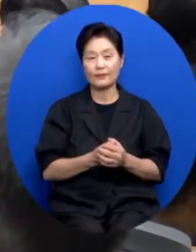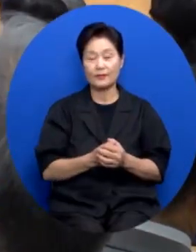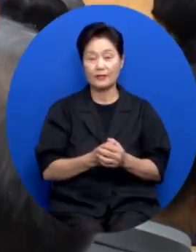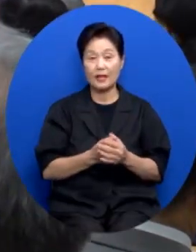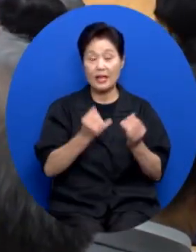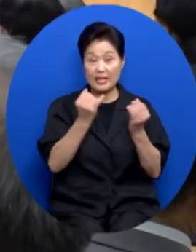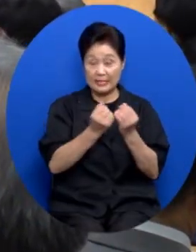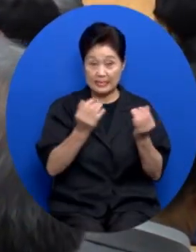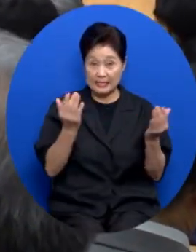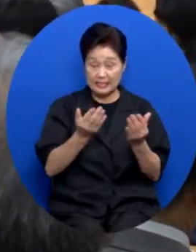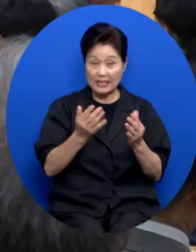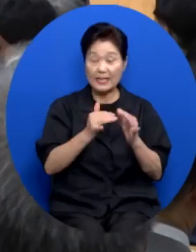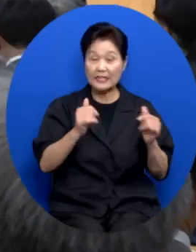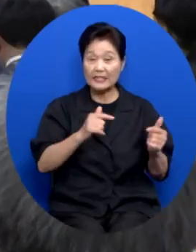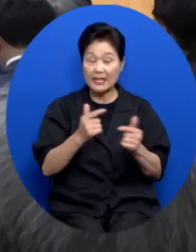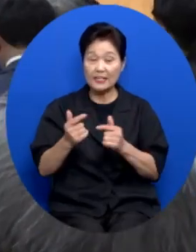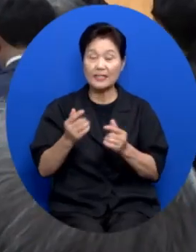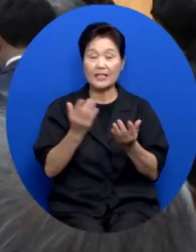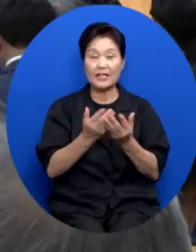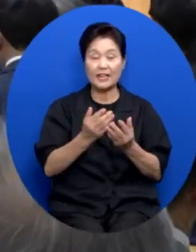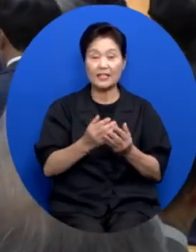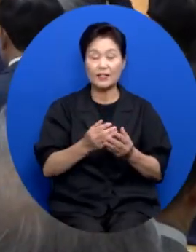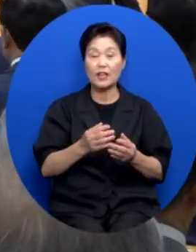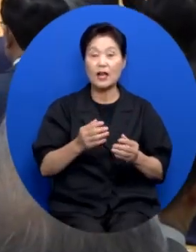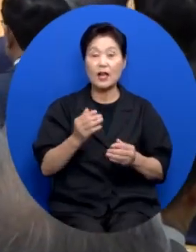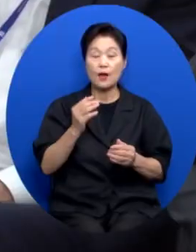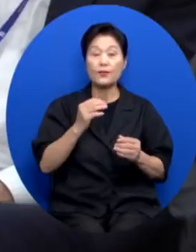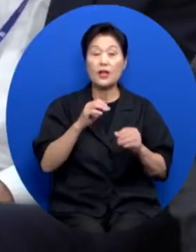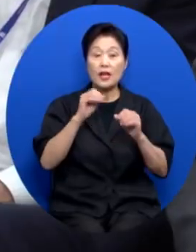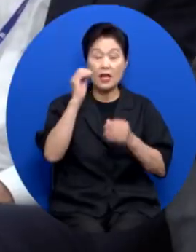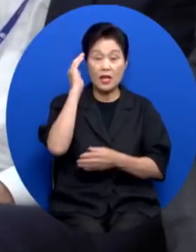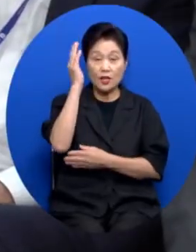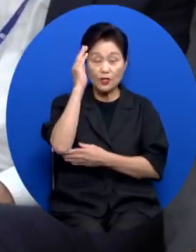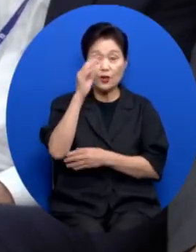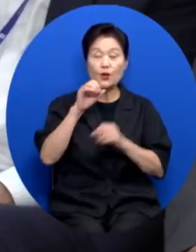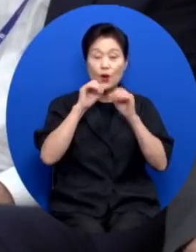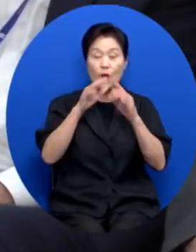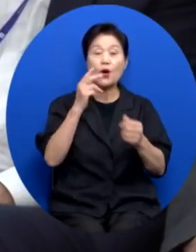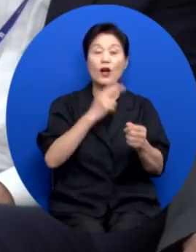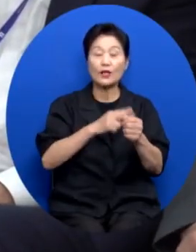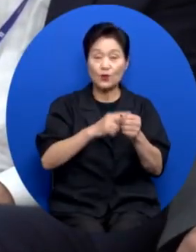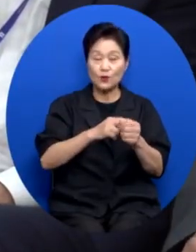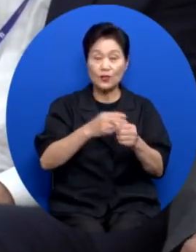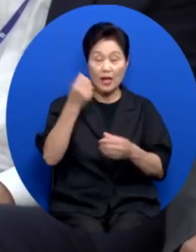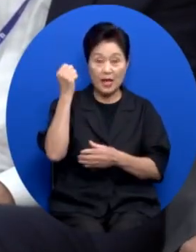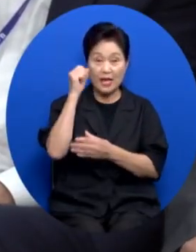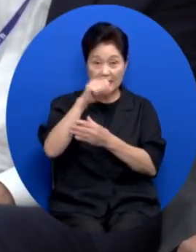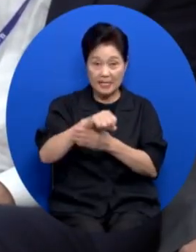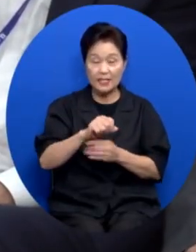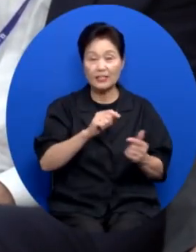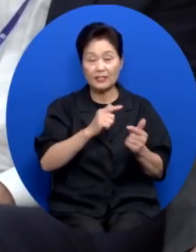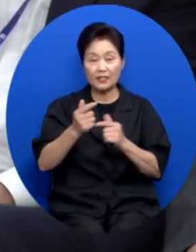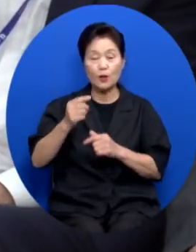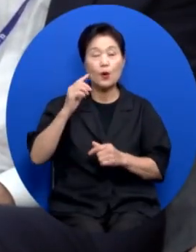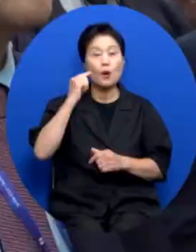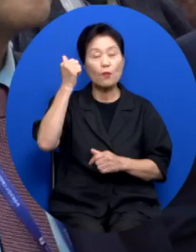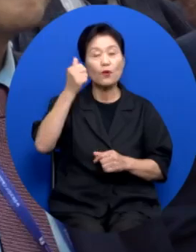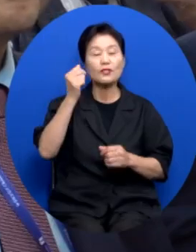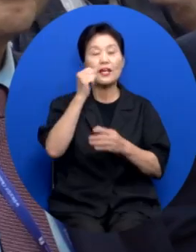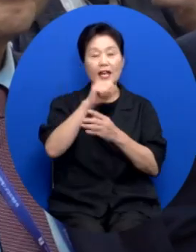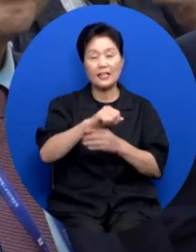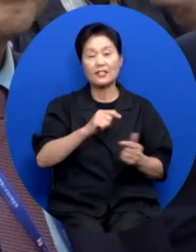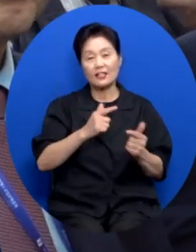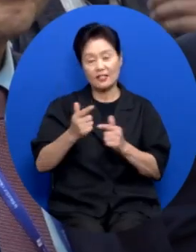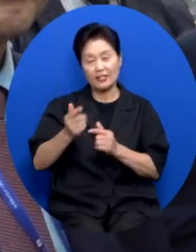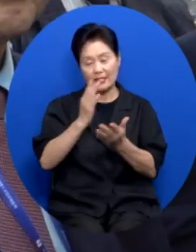여성 사역자 관련해서는 강도사 인허, 주목 신설과 인정, 헌법 개정, 목사 안수 등 다양합니다.